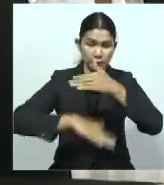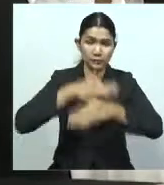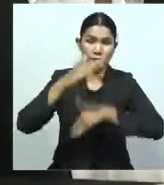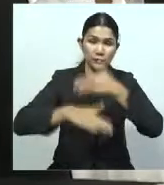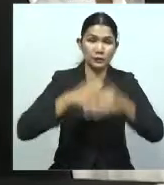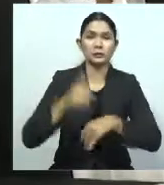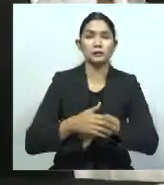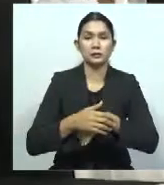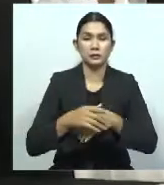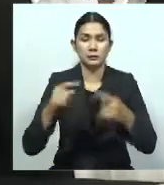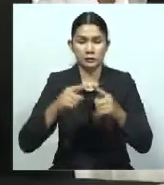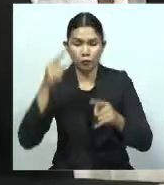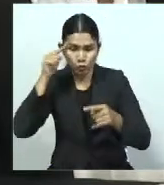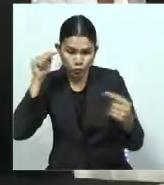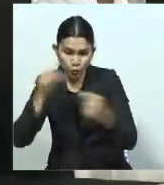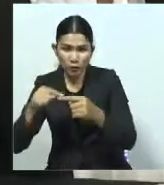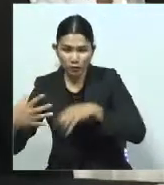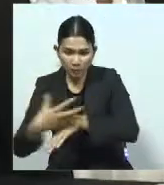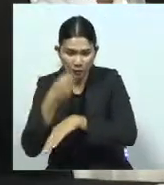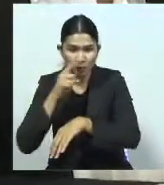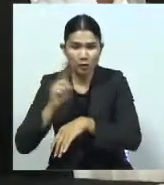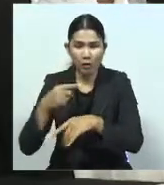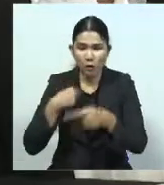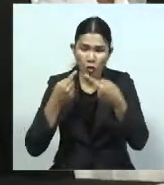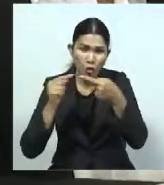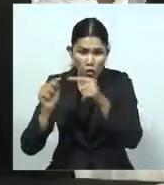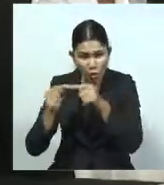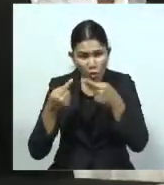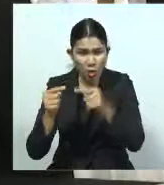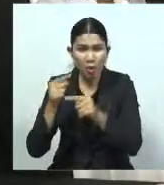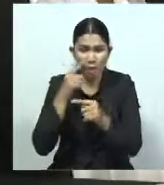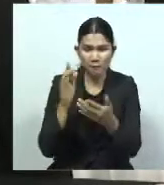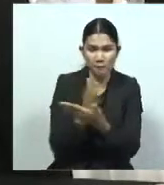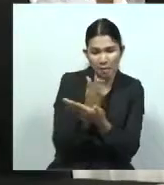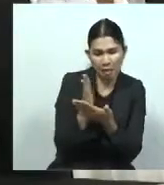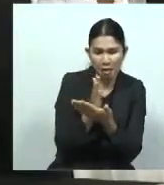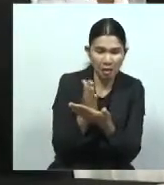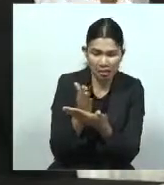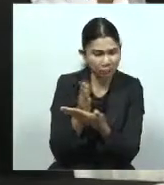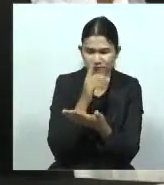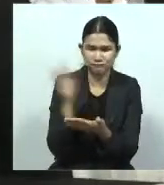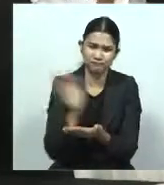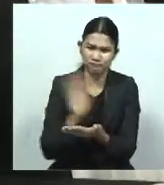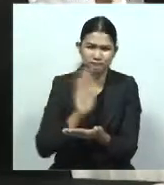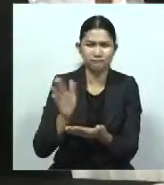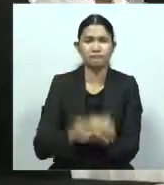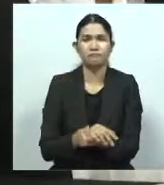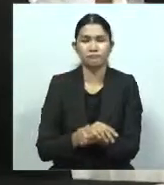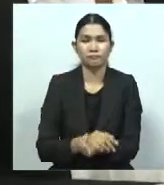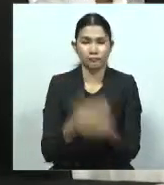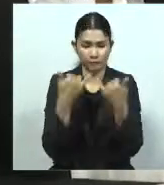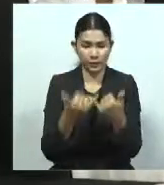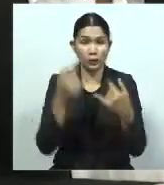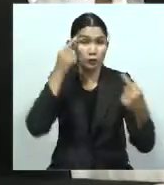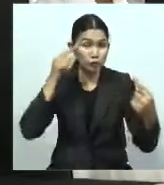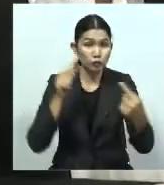ของการเมืองแค่ต่อรองแบ่งเค้กไม่ใช่นะครับไม่ใช่วันนี้เรามีหลัก